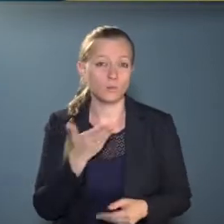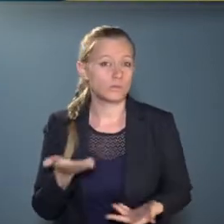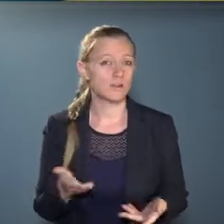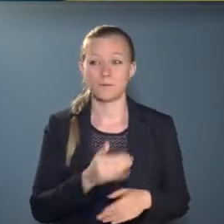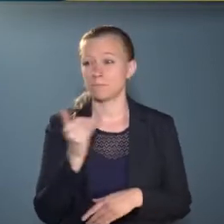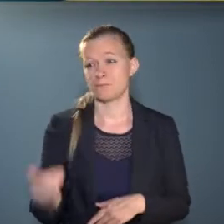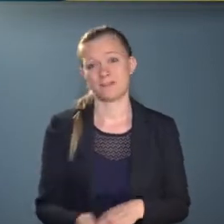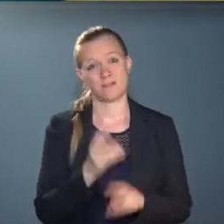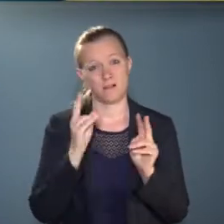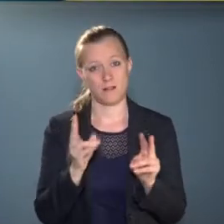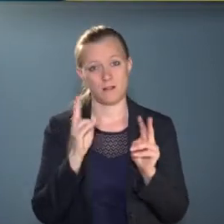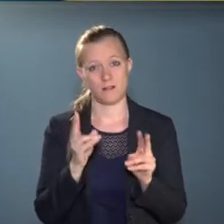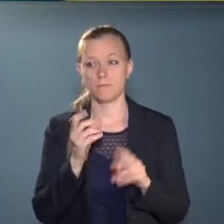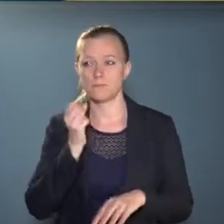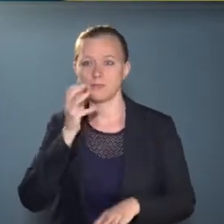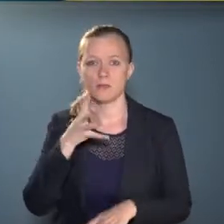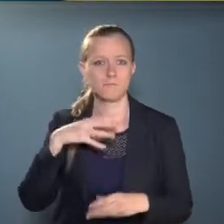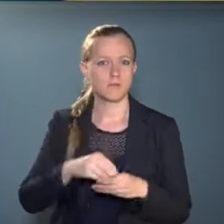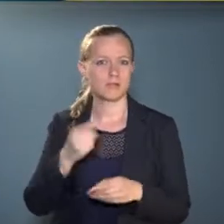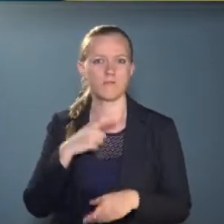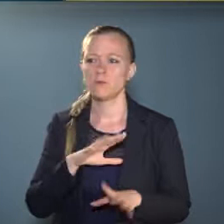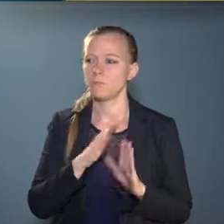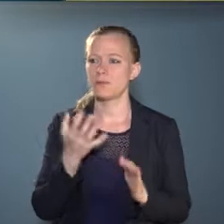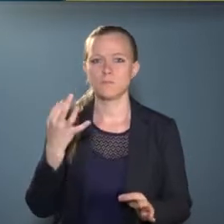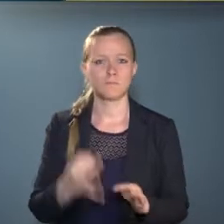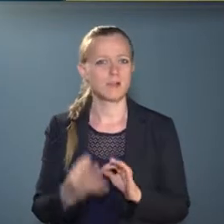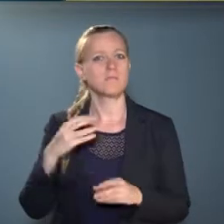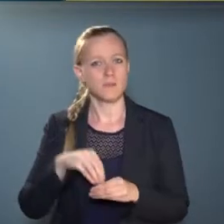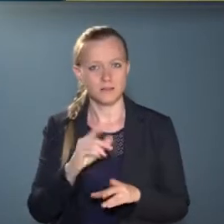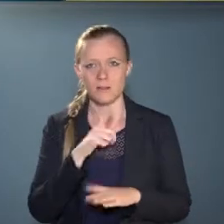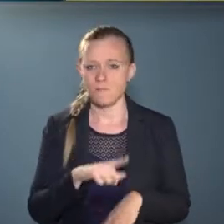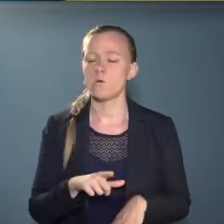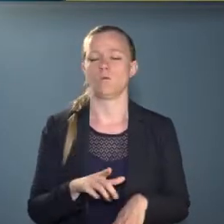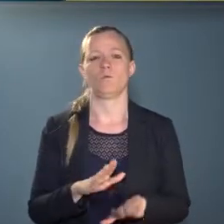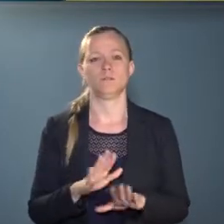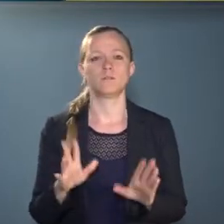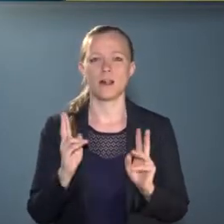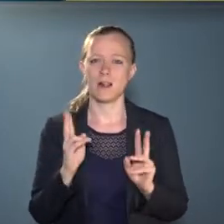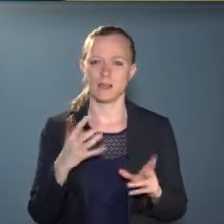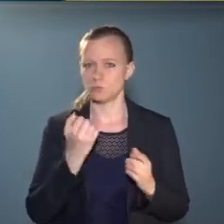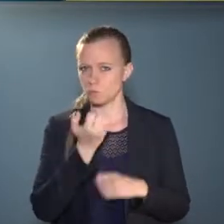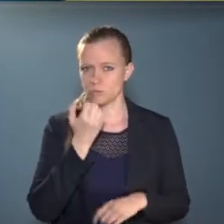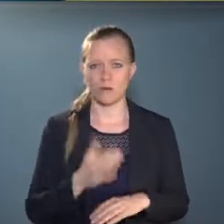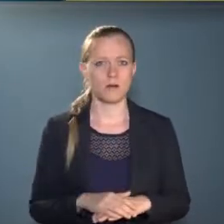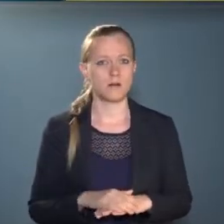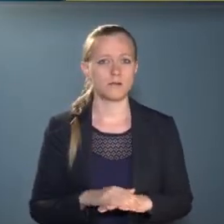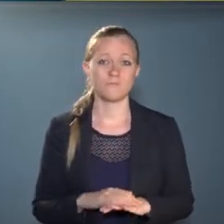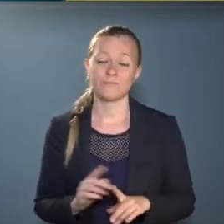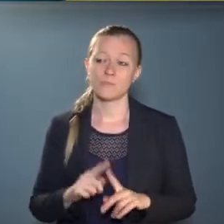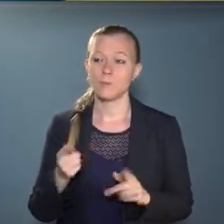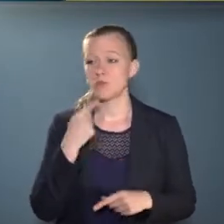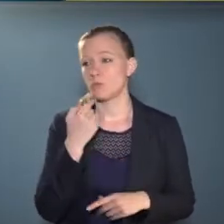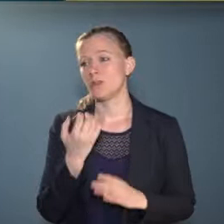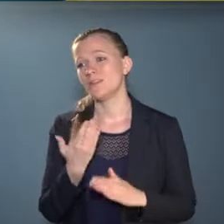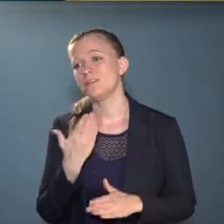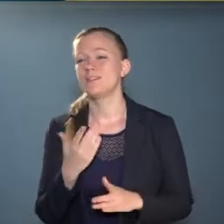helyzetben mindig lehet. Minden nap benne volt, minden perce benne volt itt is a kudarc lehetősége, és nem tudok másképp fogalmazni, de